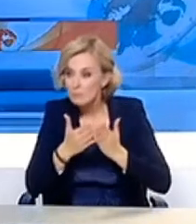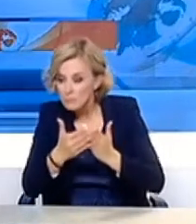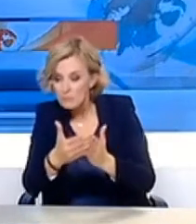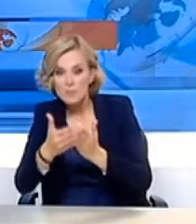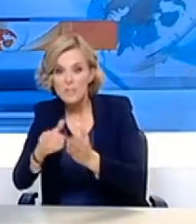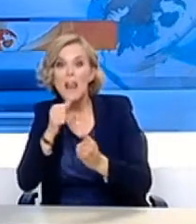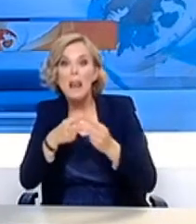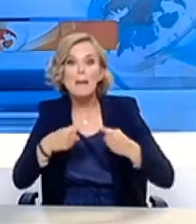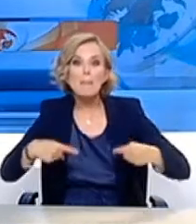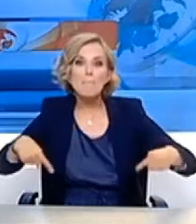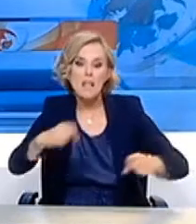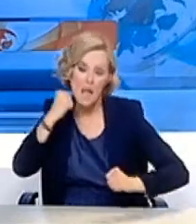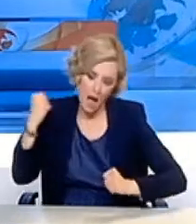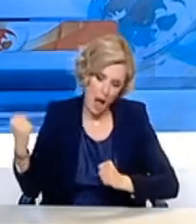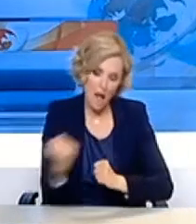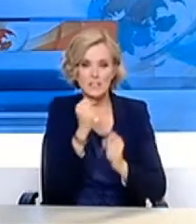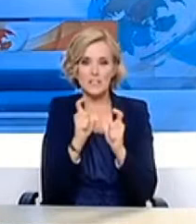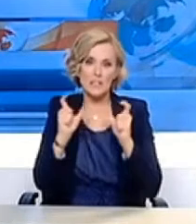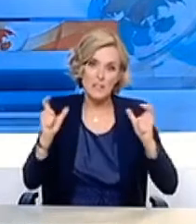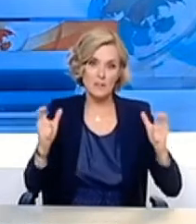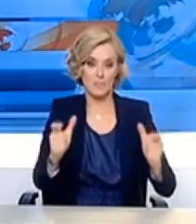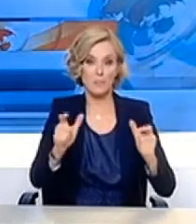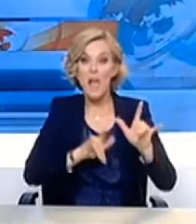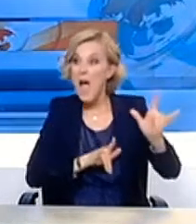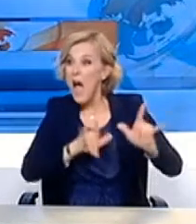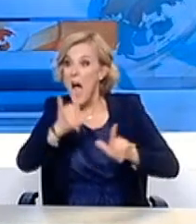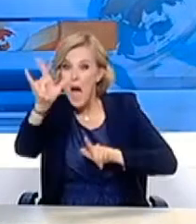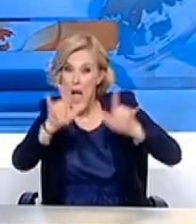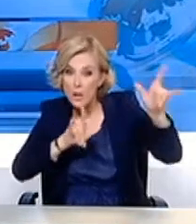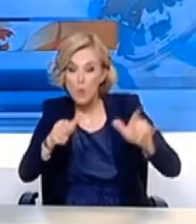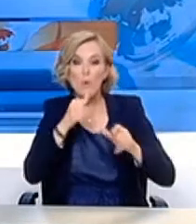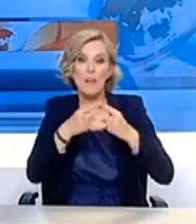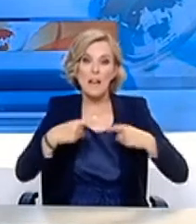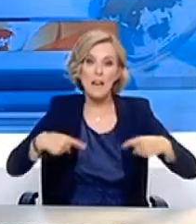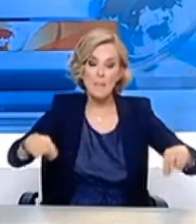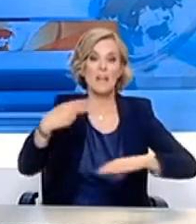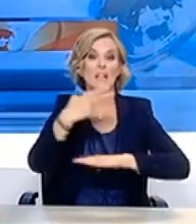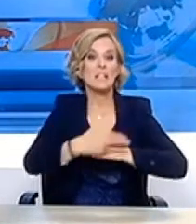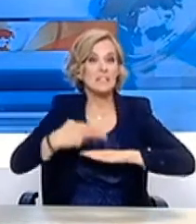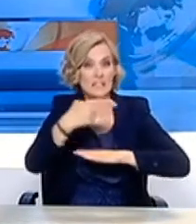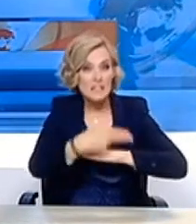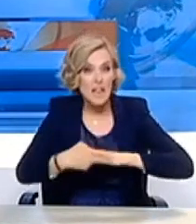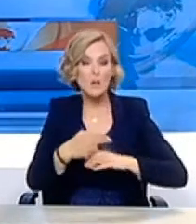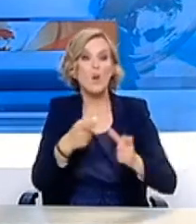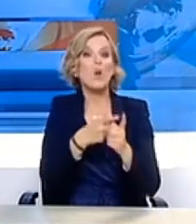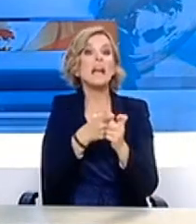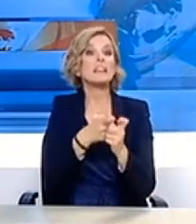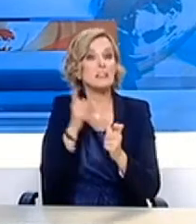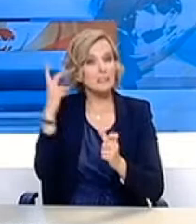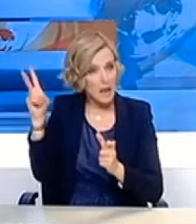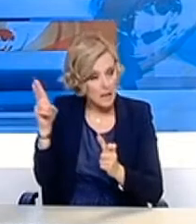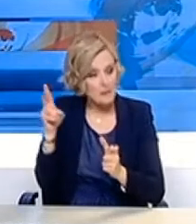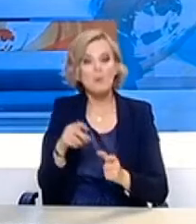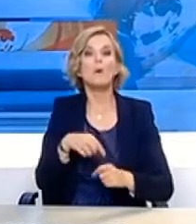όλους τους προθυμιακούς σταθμούς. Όσον αφορά στα αεροδρόμια, στα λιμάνια, στους υδρονομικούς σταθμούς και στα κτέλ της χώρας,